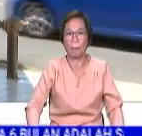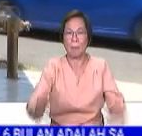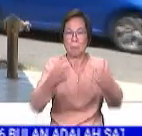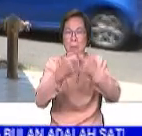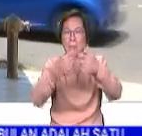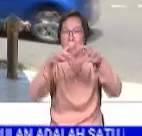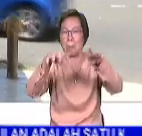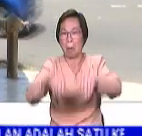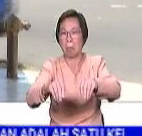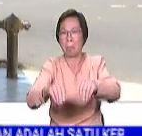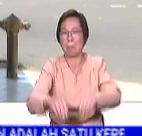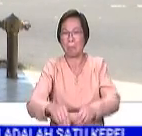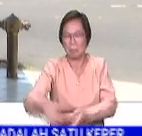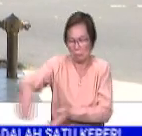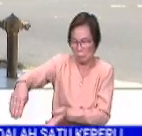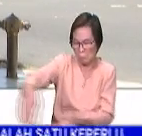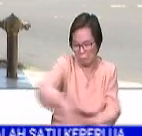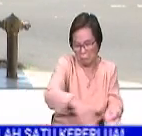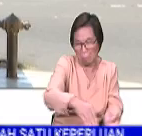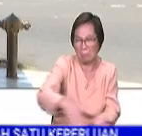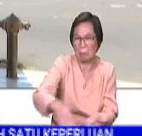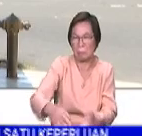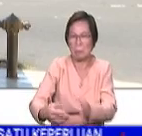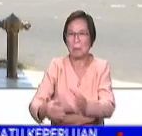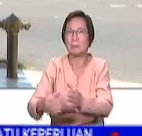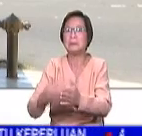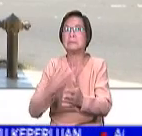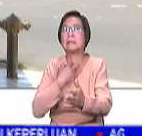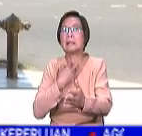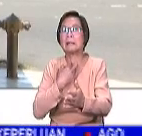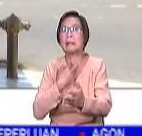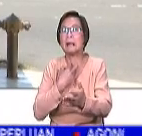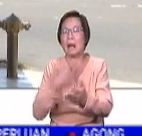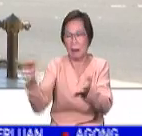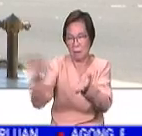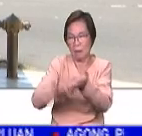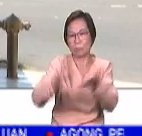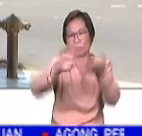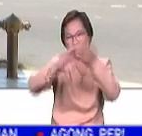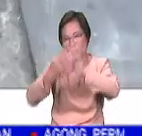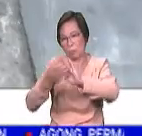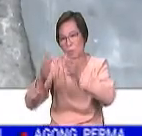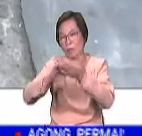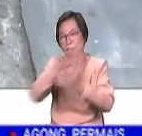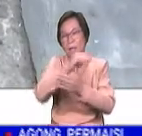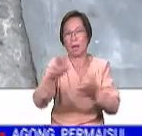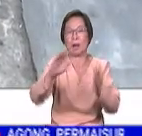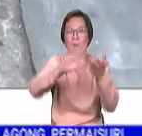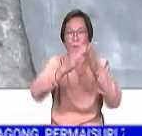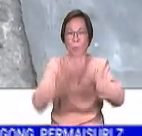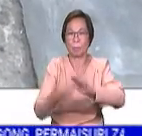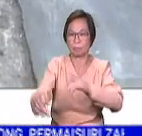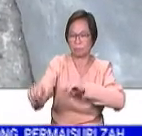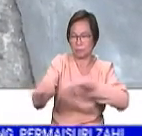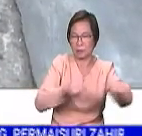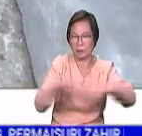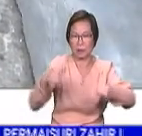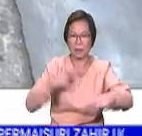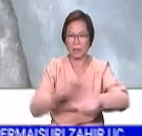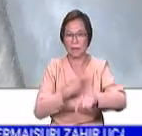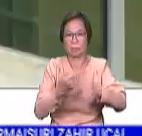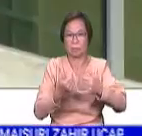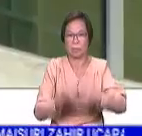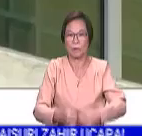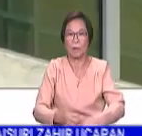Adakah pembentukan tersumbat kah laporkan kepada community so bila community ini bertindak orabella kami dapat